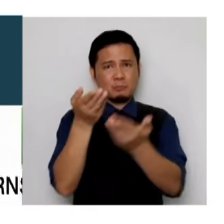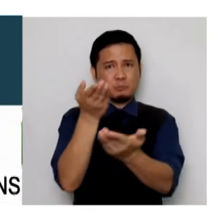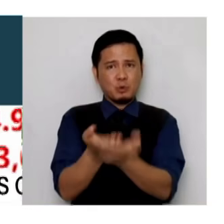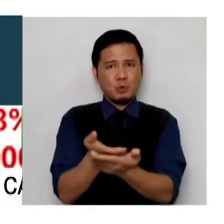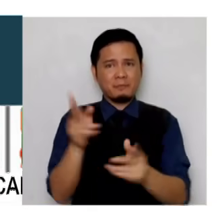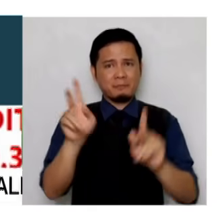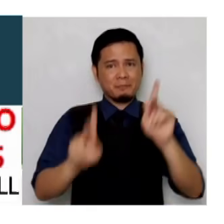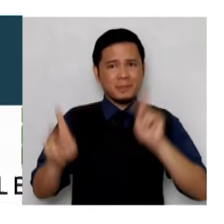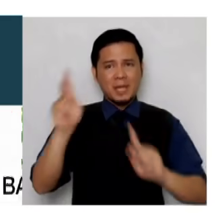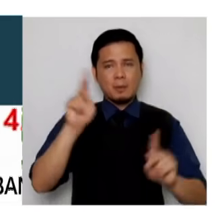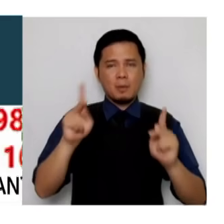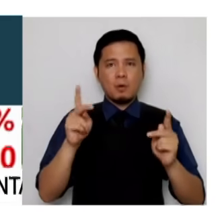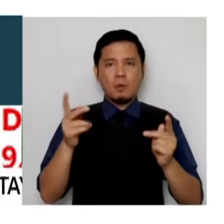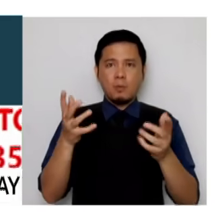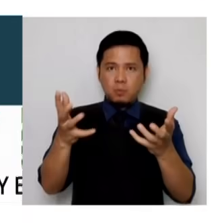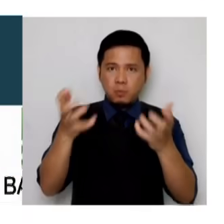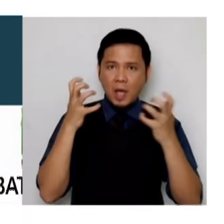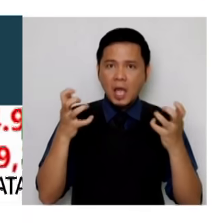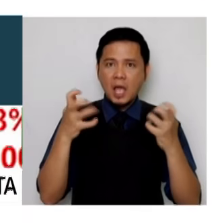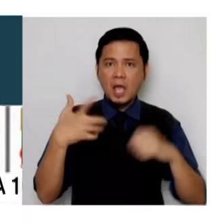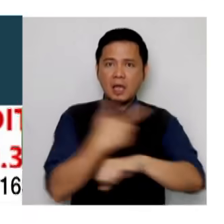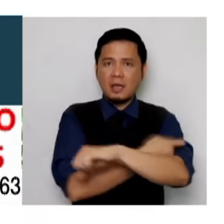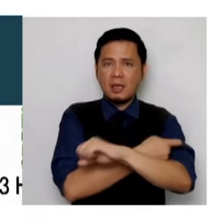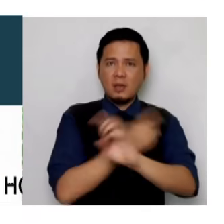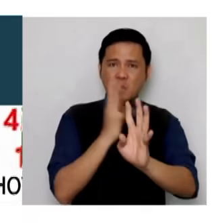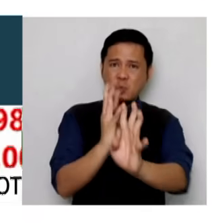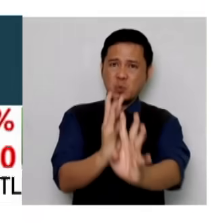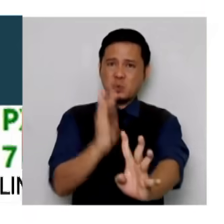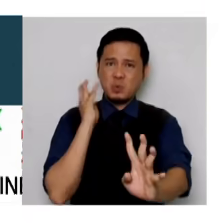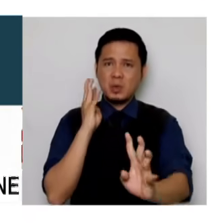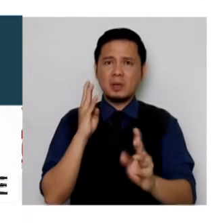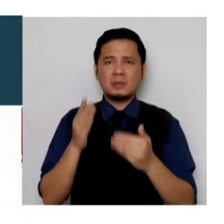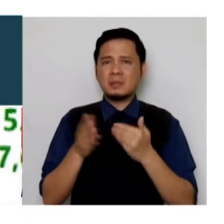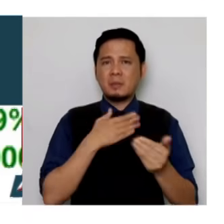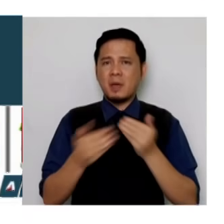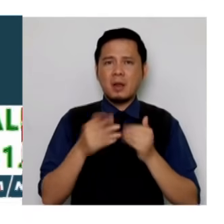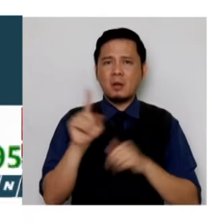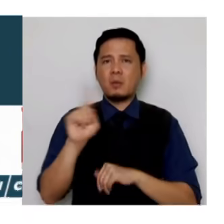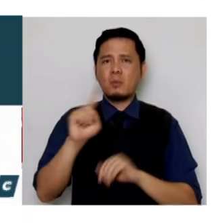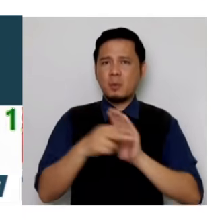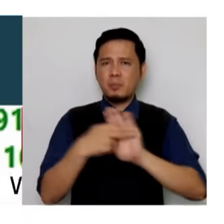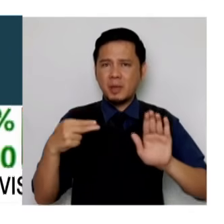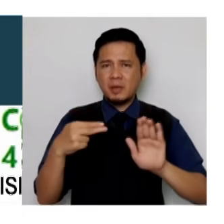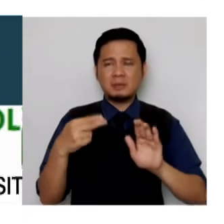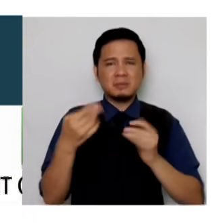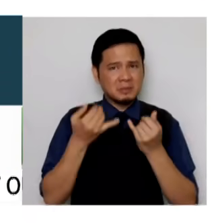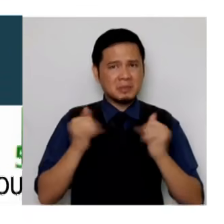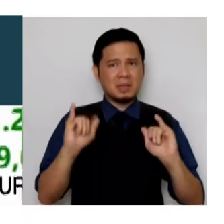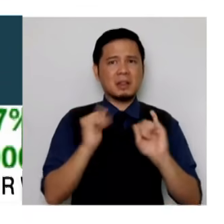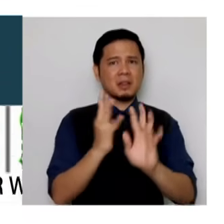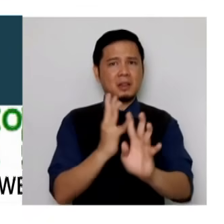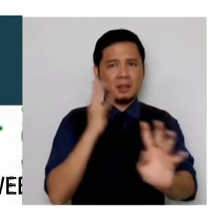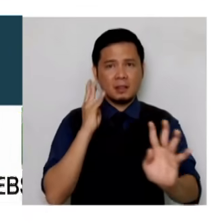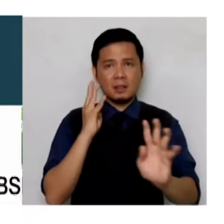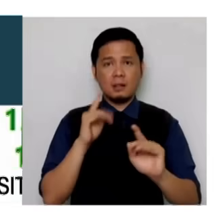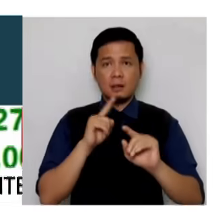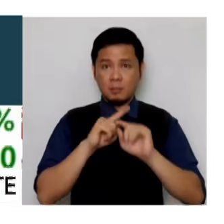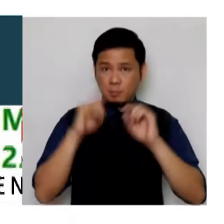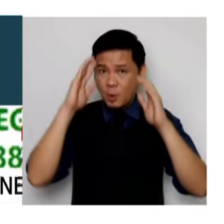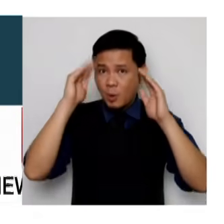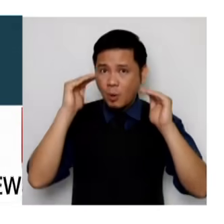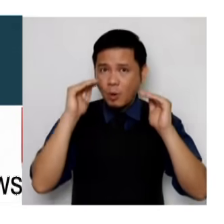a lot of people lining up to get vaccinated, kahit ano pang brand yan. The hope is that they will also get convinced